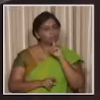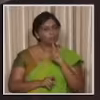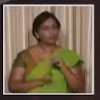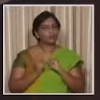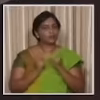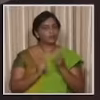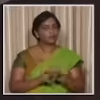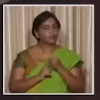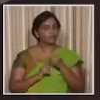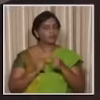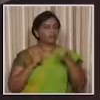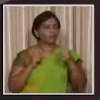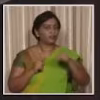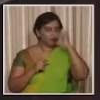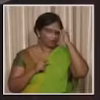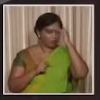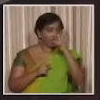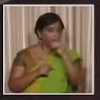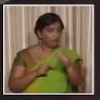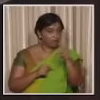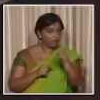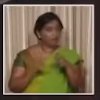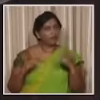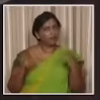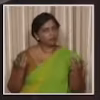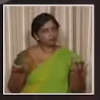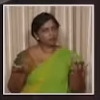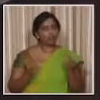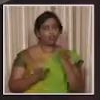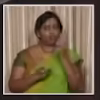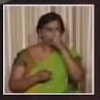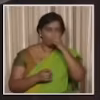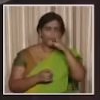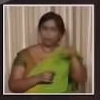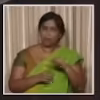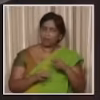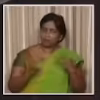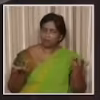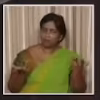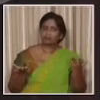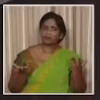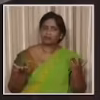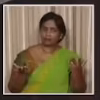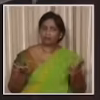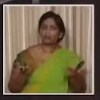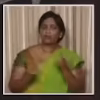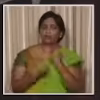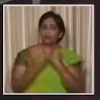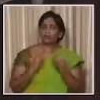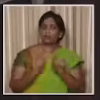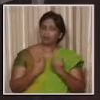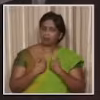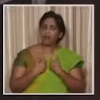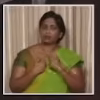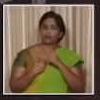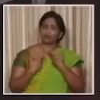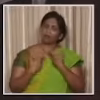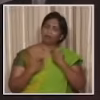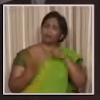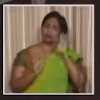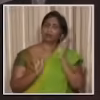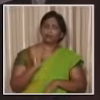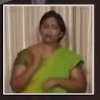සජිත් ප්‍රේමදාස විපක්ෂ නායකතුමා වරදක් කරලා නැත්තම් මුදල් අවභාවිත කරලා නැත්නම් ඒ පරීක්ෂණේ මම කියපු දේ මම ඉල්ලාස්